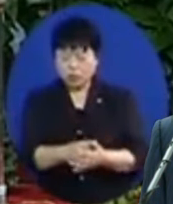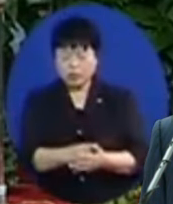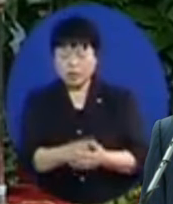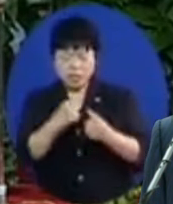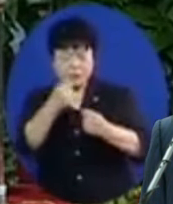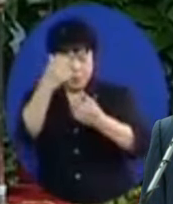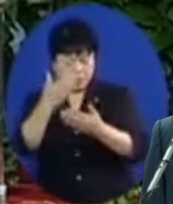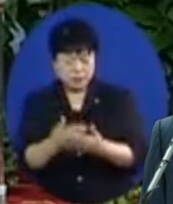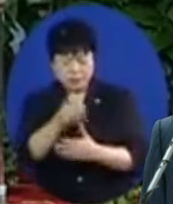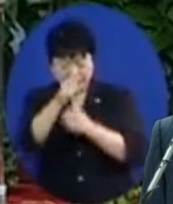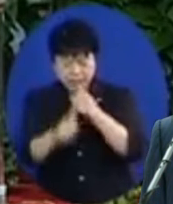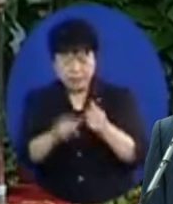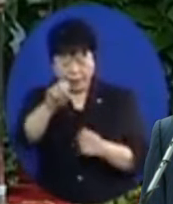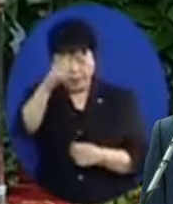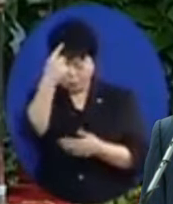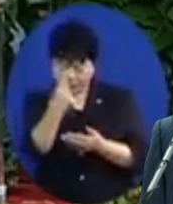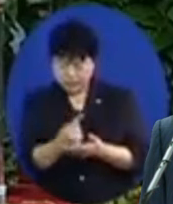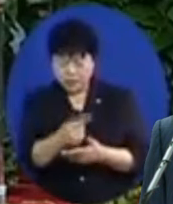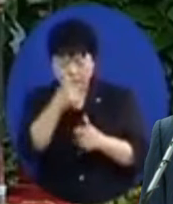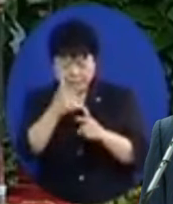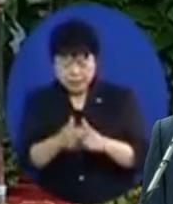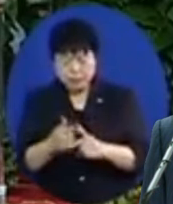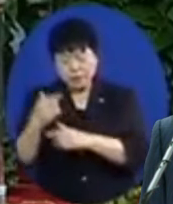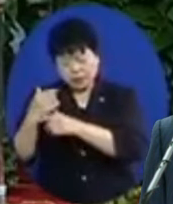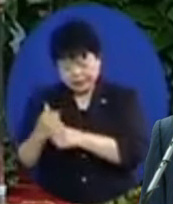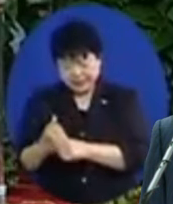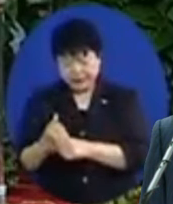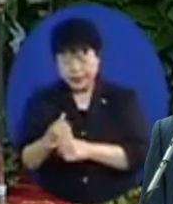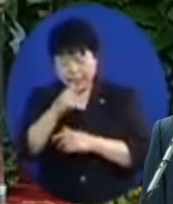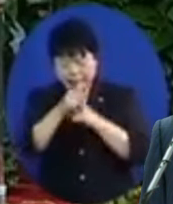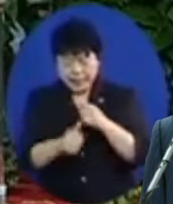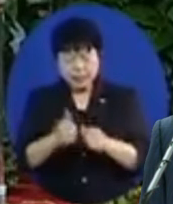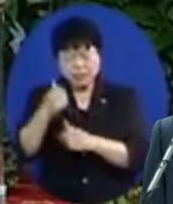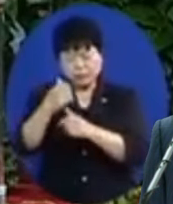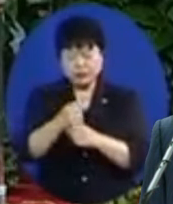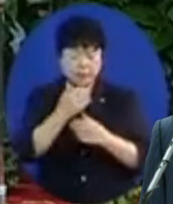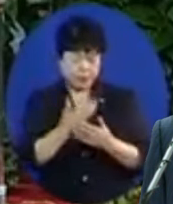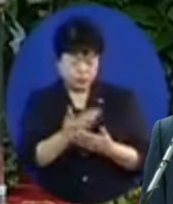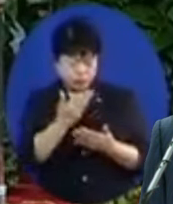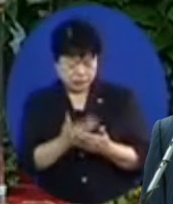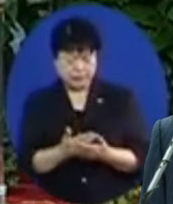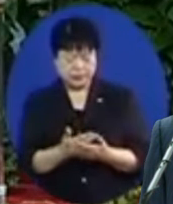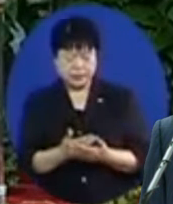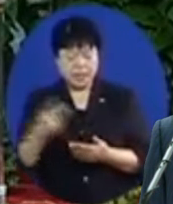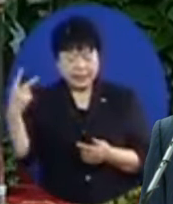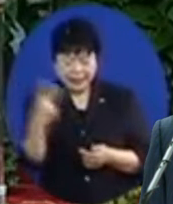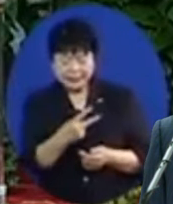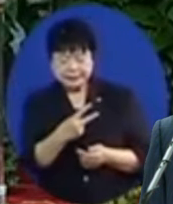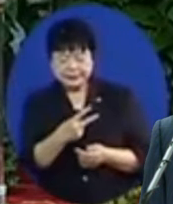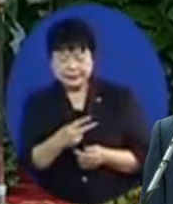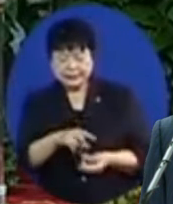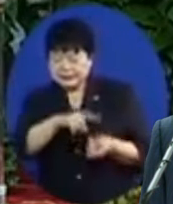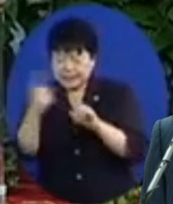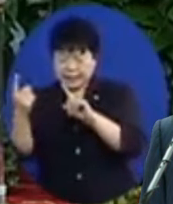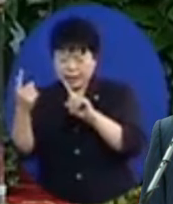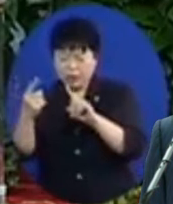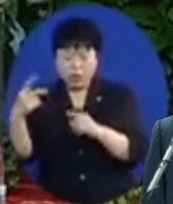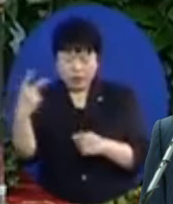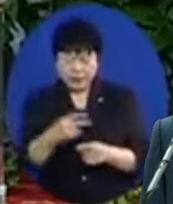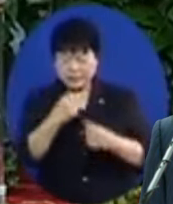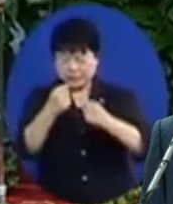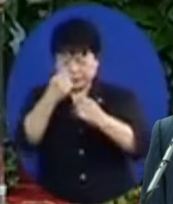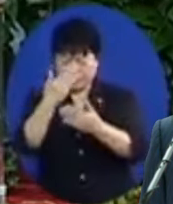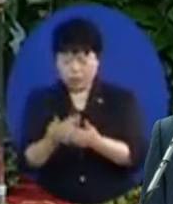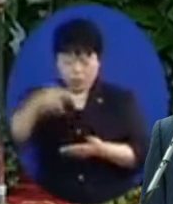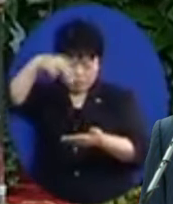담력을 얻고 하나님 앞에 나오고 예수님께 의지하오니 하나님 붙들어 주셔서 다시 살아나고 다시 힘을